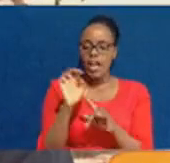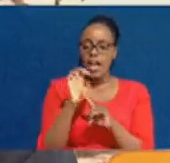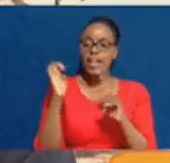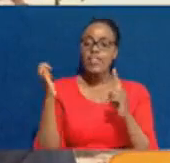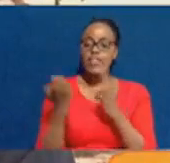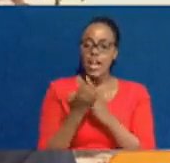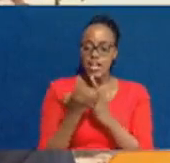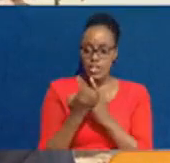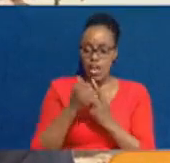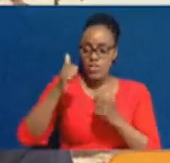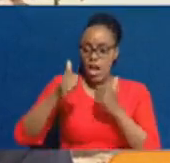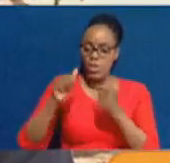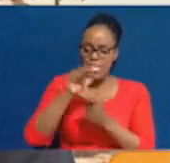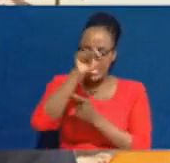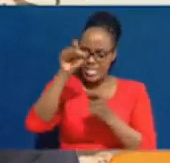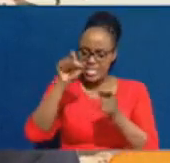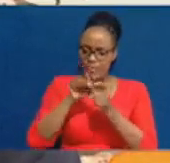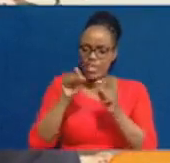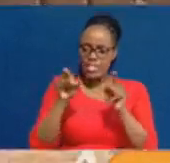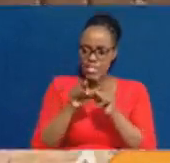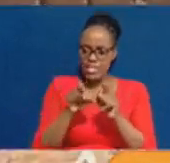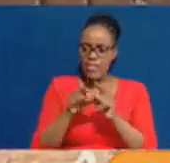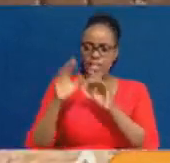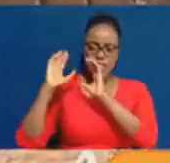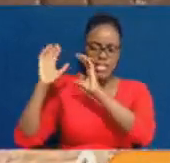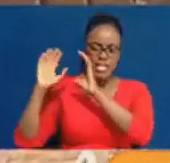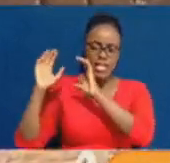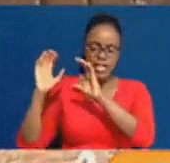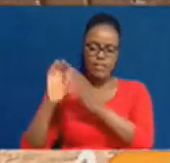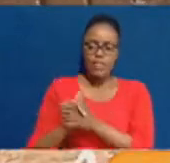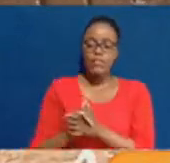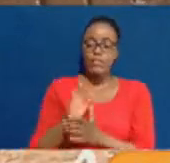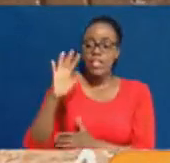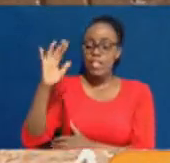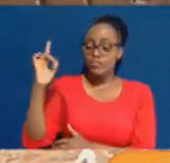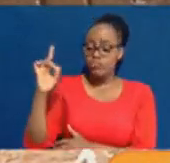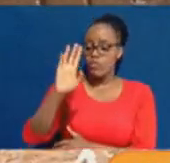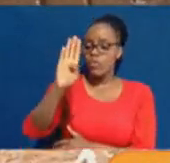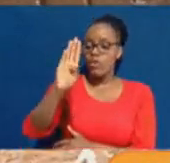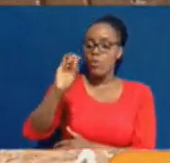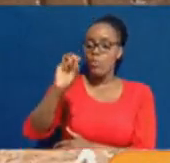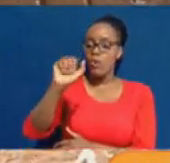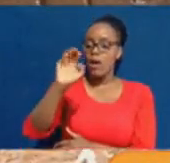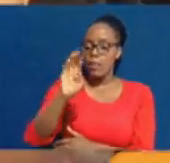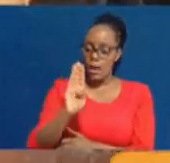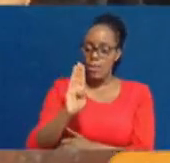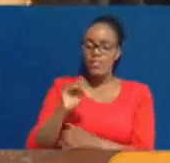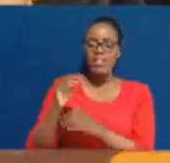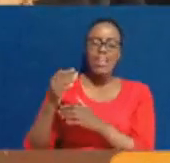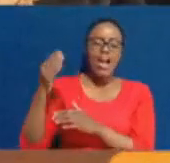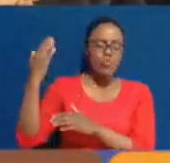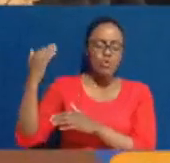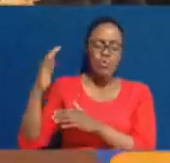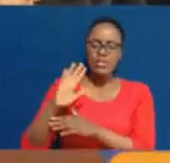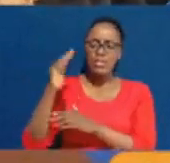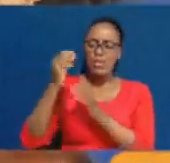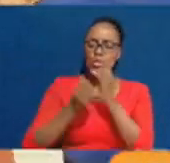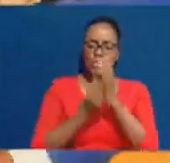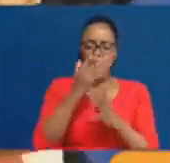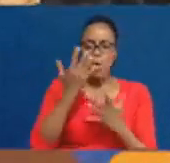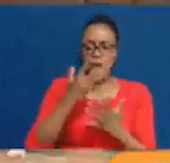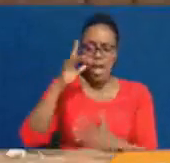environment exactly same like in Kilifi. Mti wa mbuyu ni moja wapo ya miti ya kiasili ambayo hukua sana katika